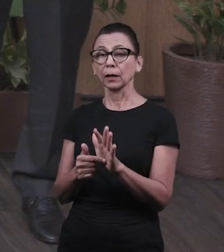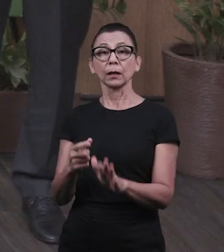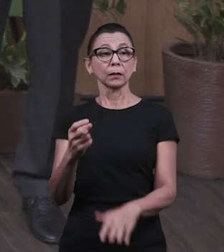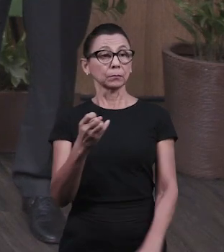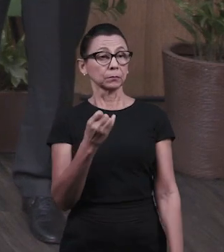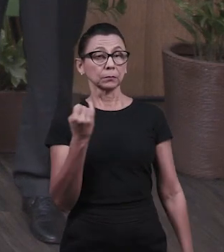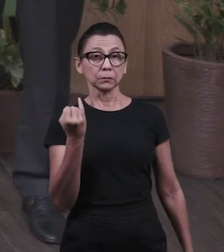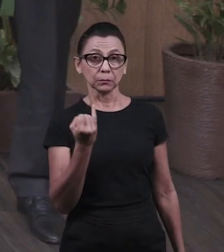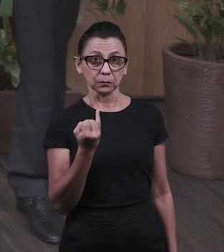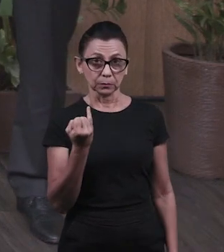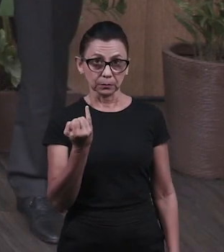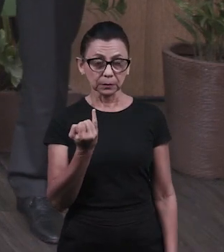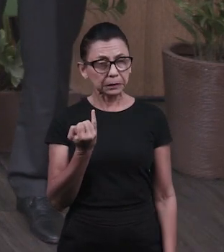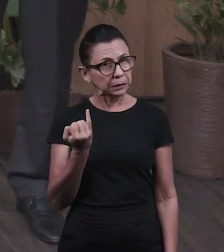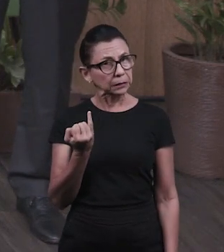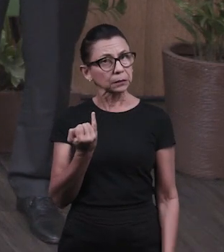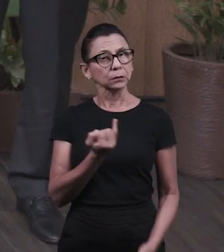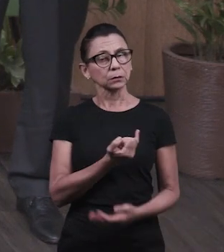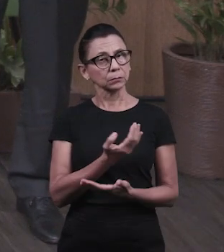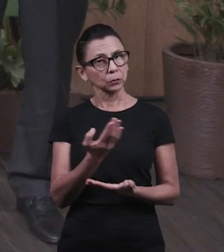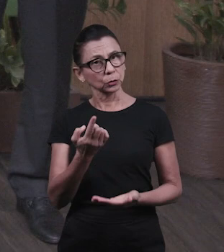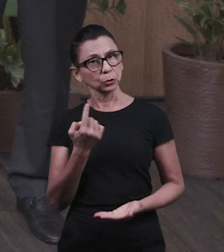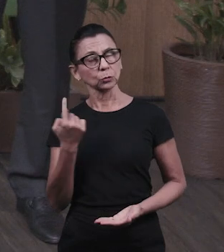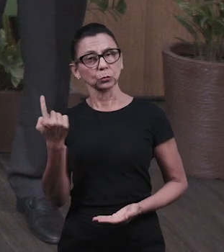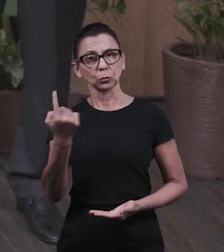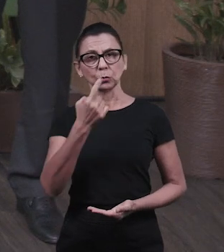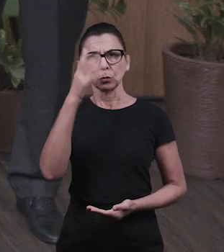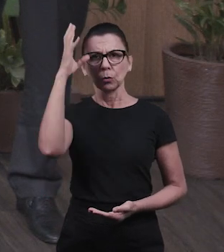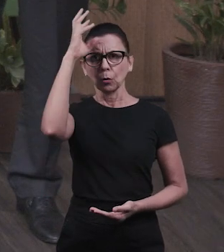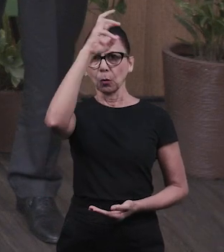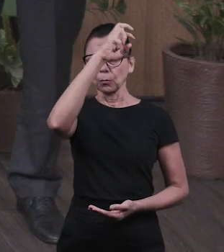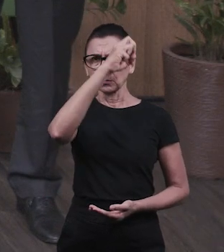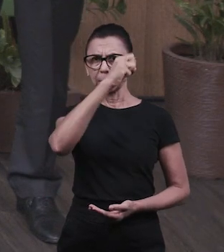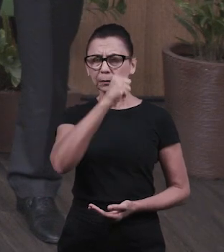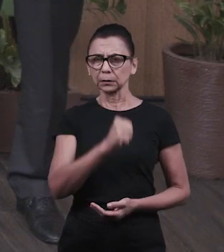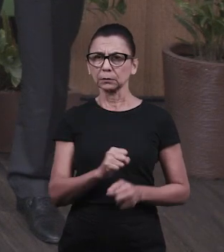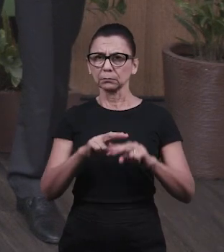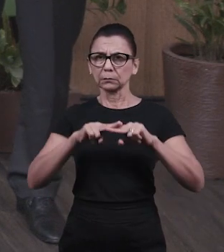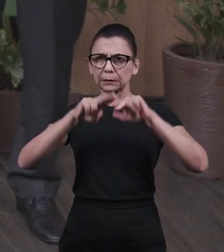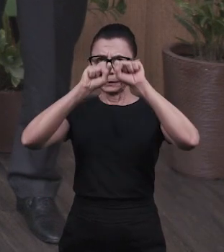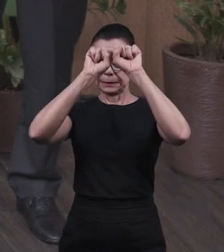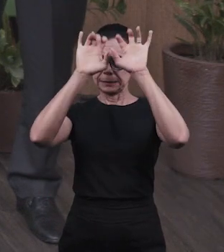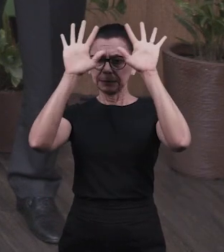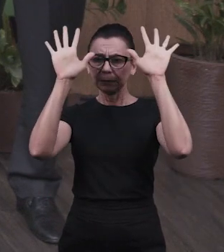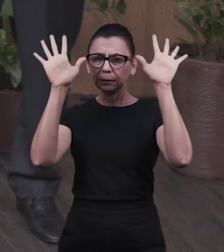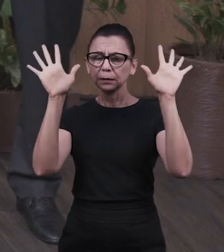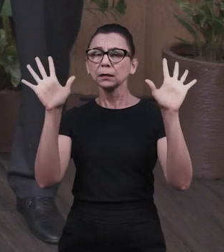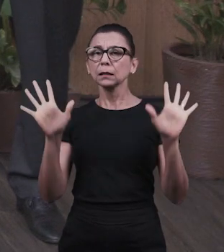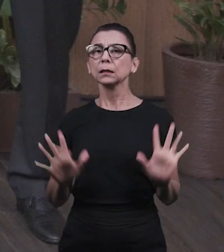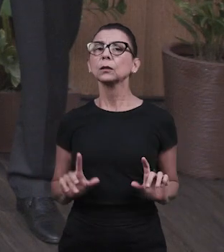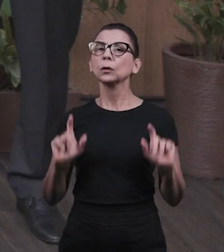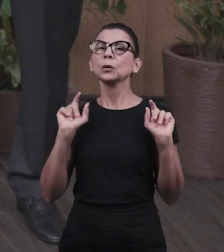важно, посему очень важно, чтобы все четко и ясно понимали, что такое Царство Небесное.